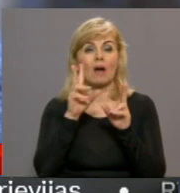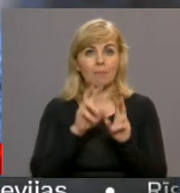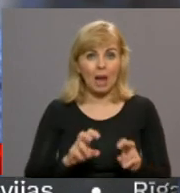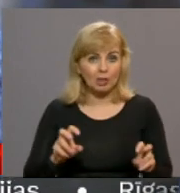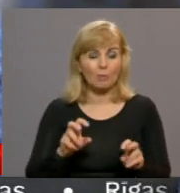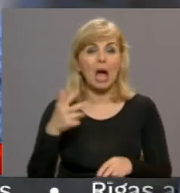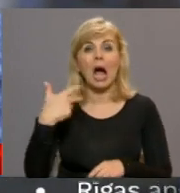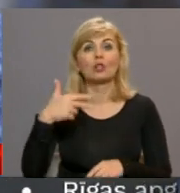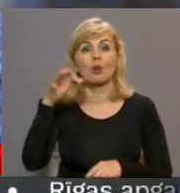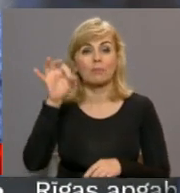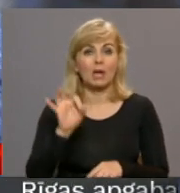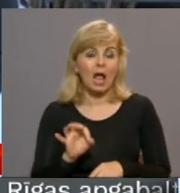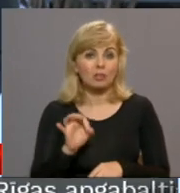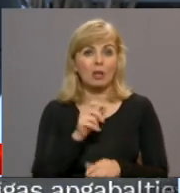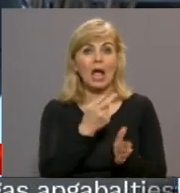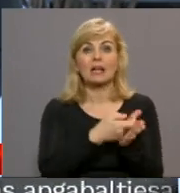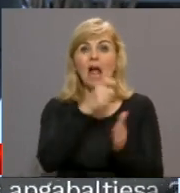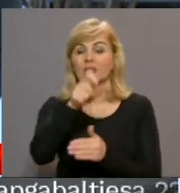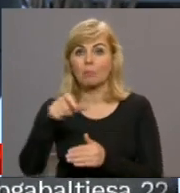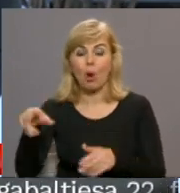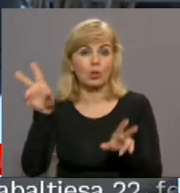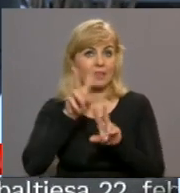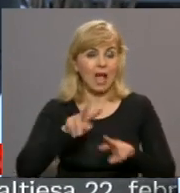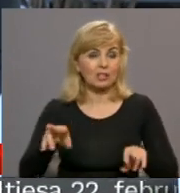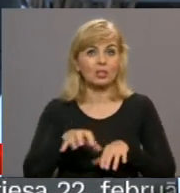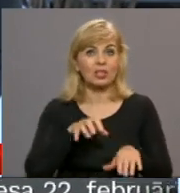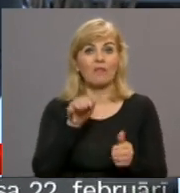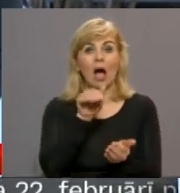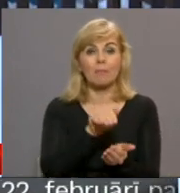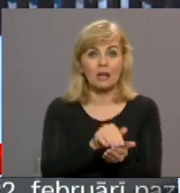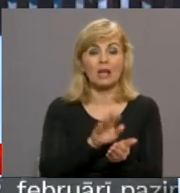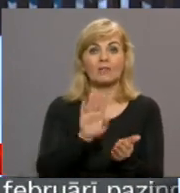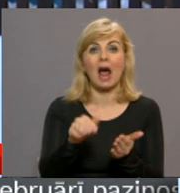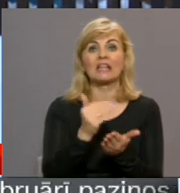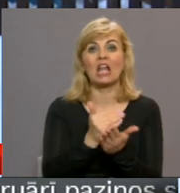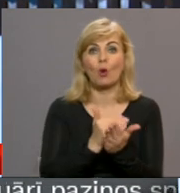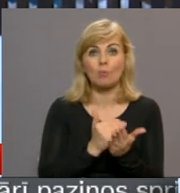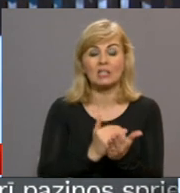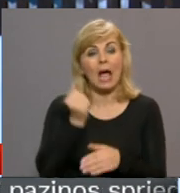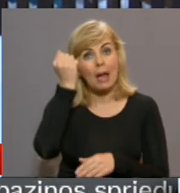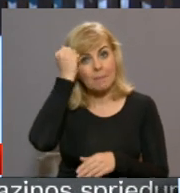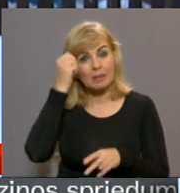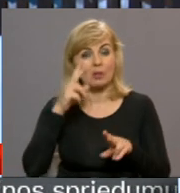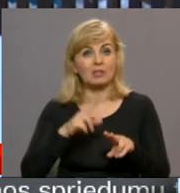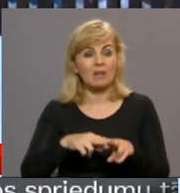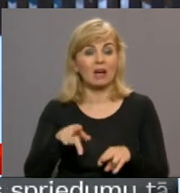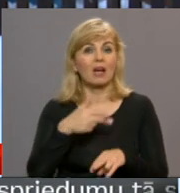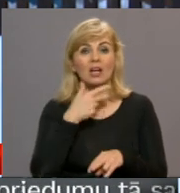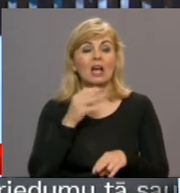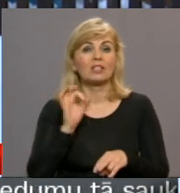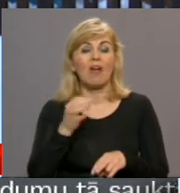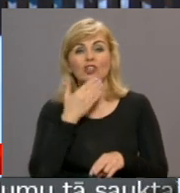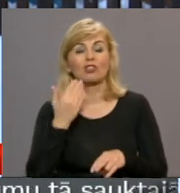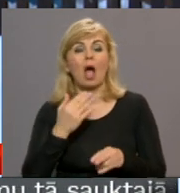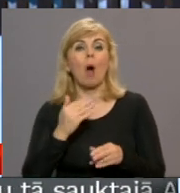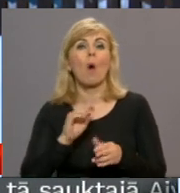nekā 80% respondentu nemaz nezina, ka dzīvniekus var apbedīt legāli. Tās piemiņas vietas uzrīkotas nelegāli, tur